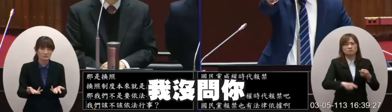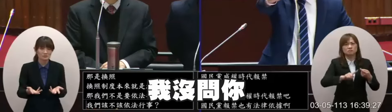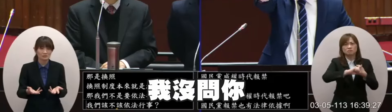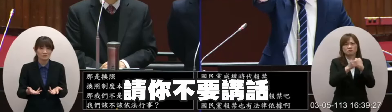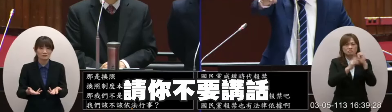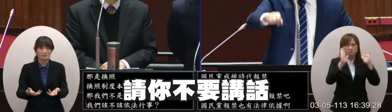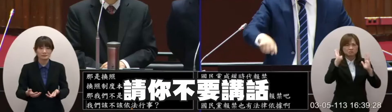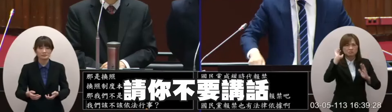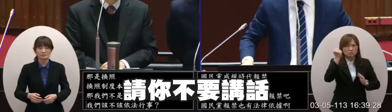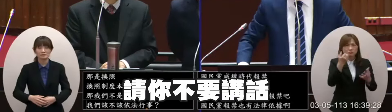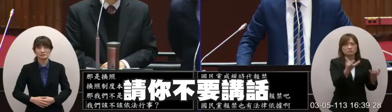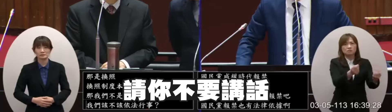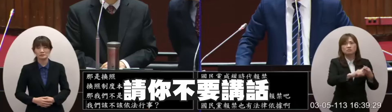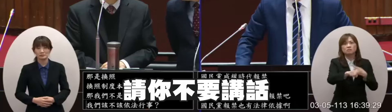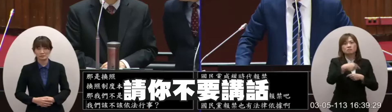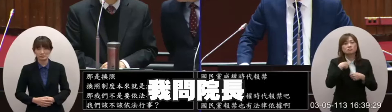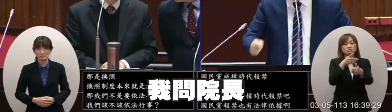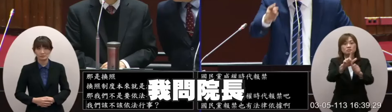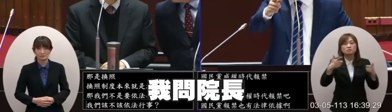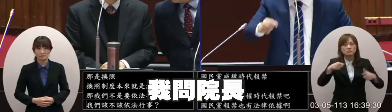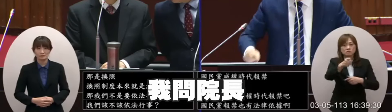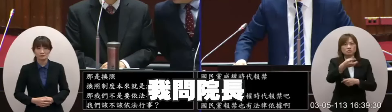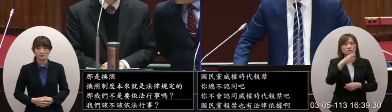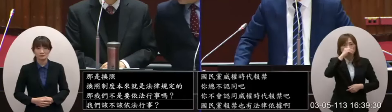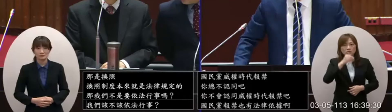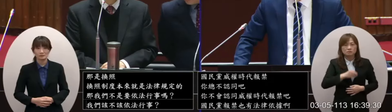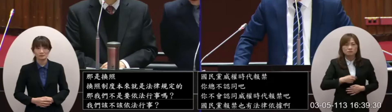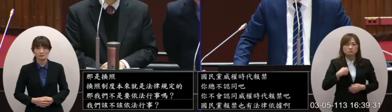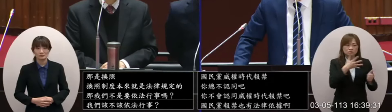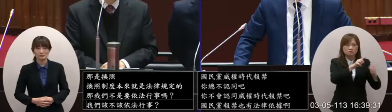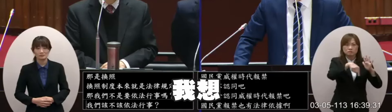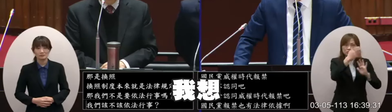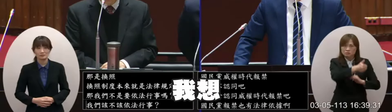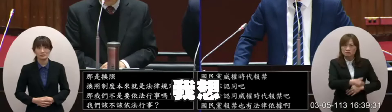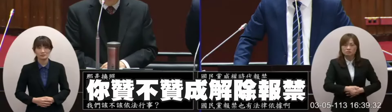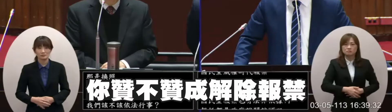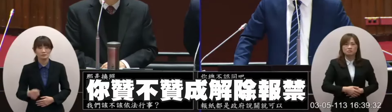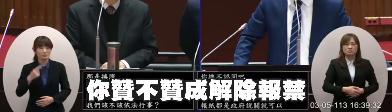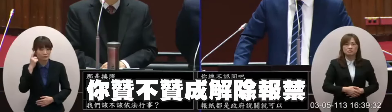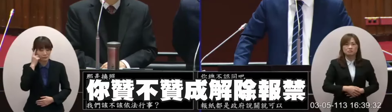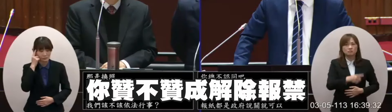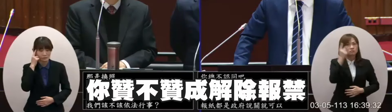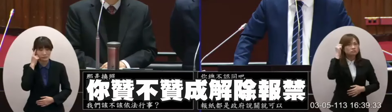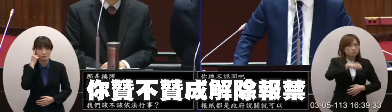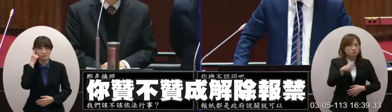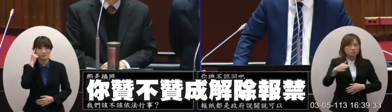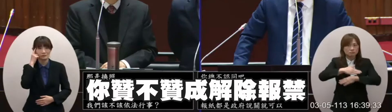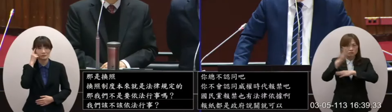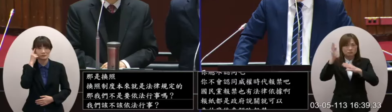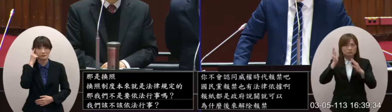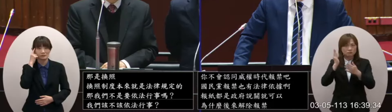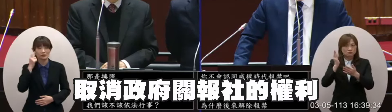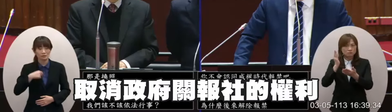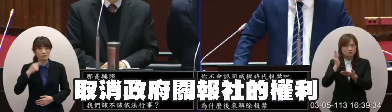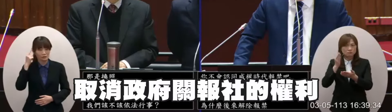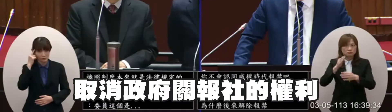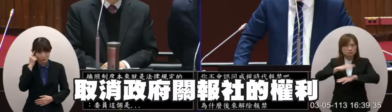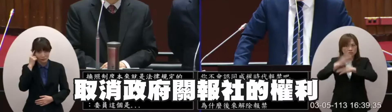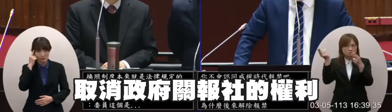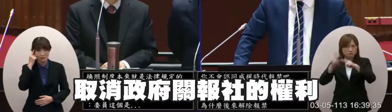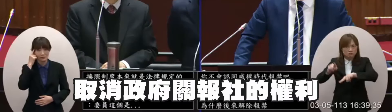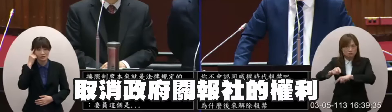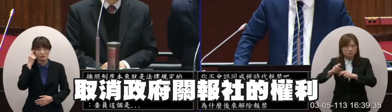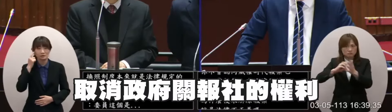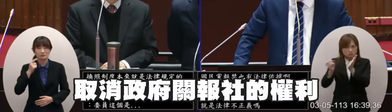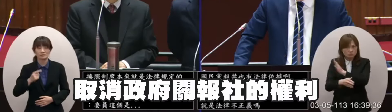我没问你，请你不要讲话。我问院长， 我想、啊、 你赞不赞成解除报禁？ 我想 取消政